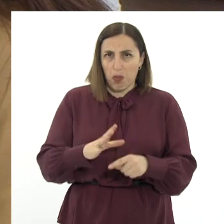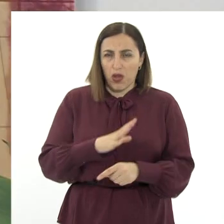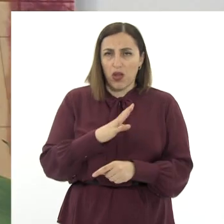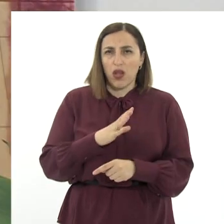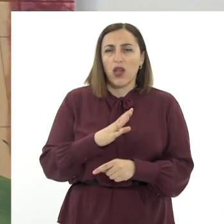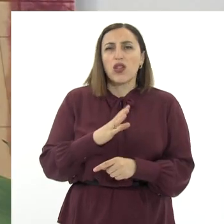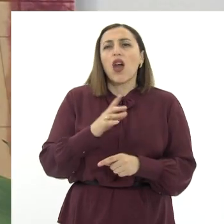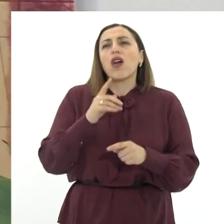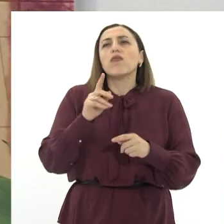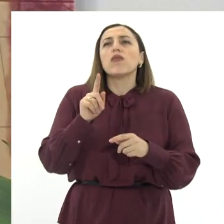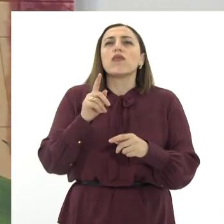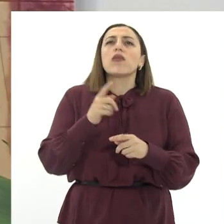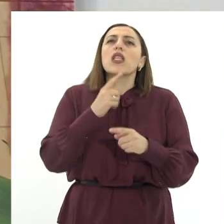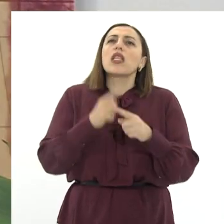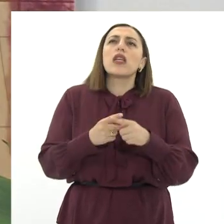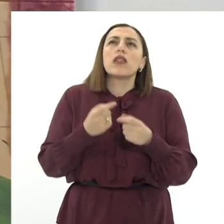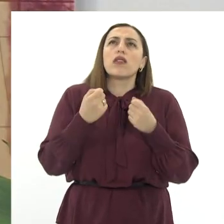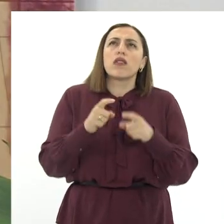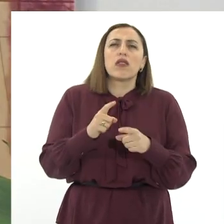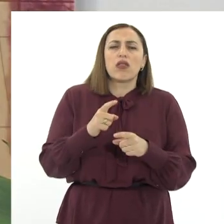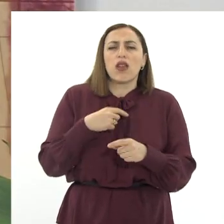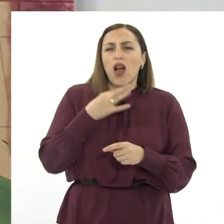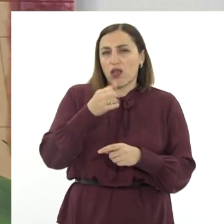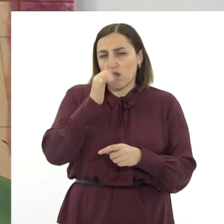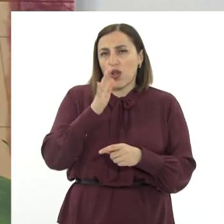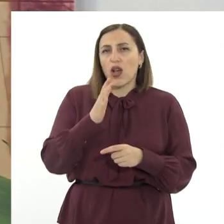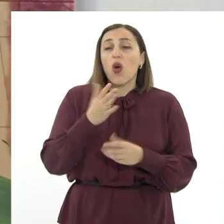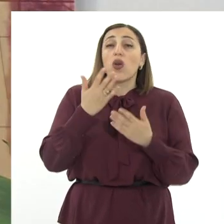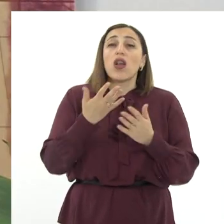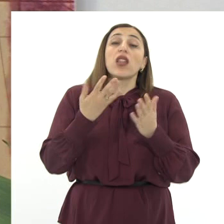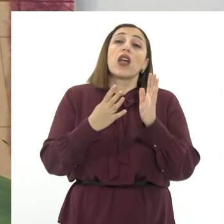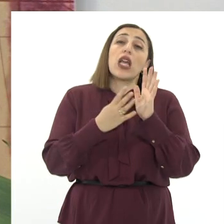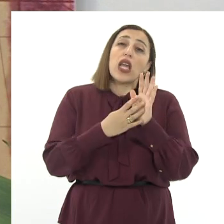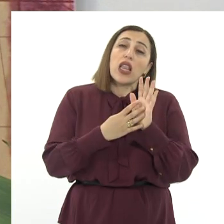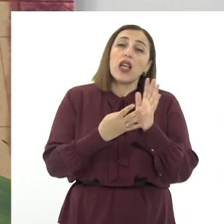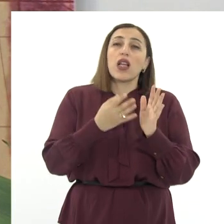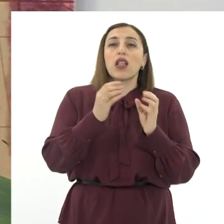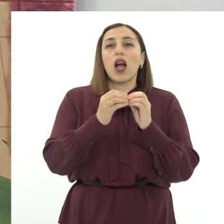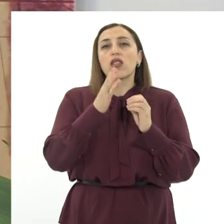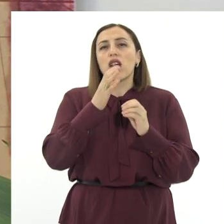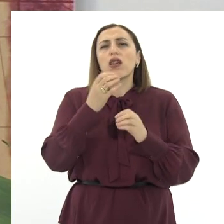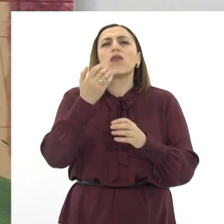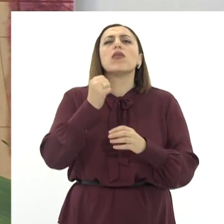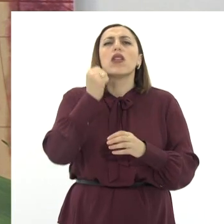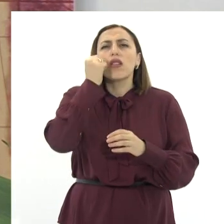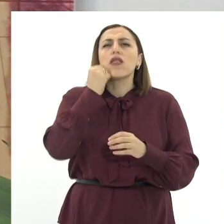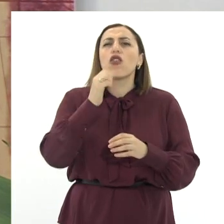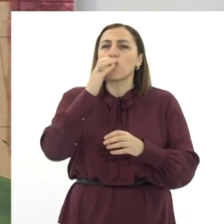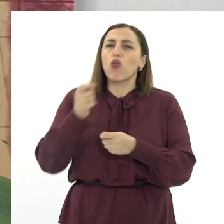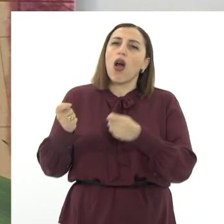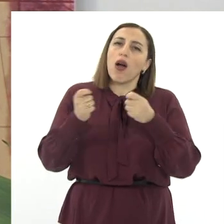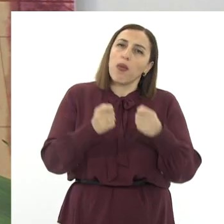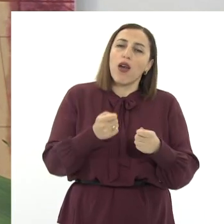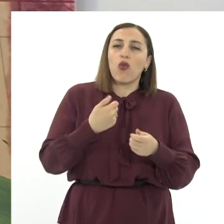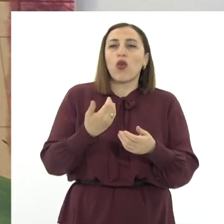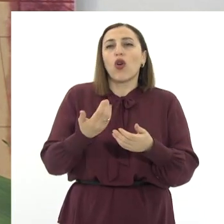դաստիրակել։ Անհնար չէի ասի, նու անհնար կարելի ասել, երբ որ շունը 9-10 տարեկան է և մեկ էլ հոպ տերը